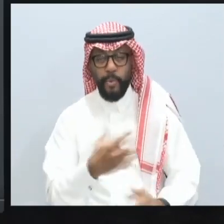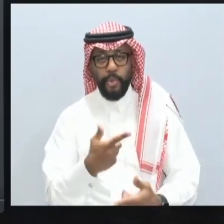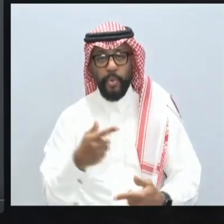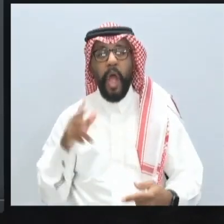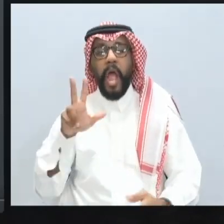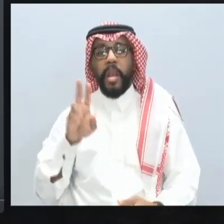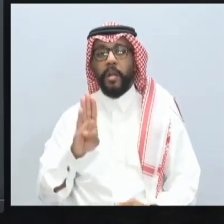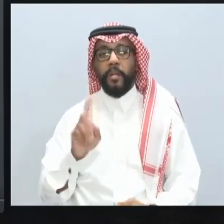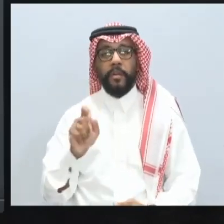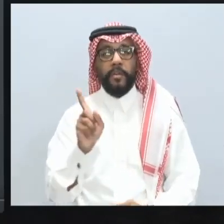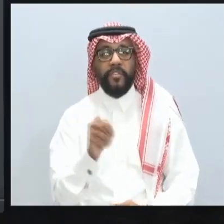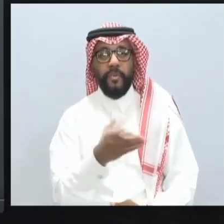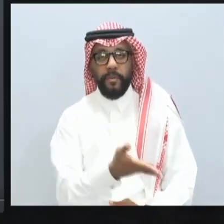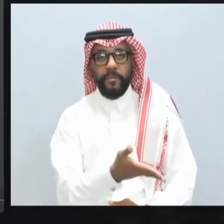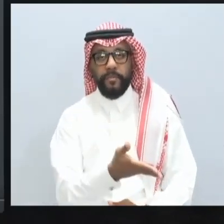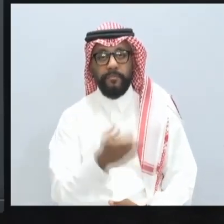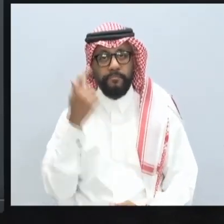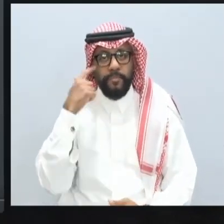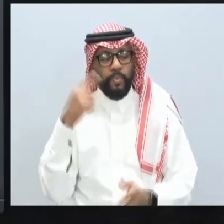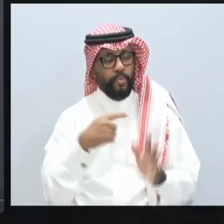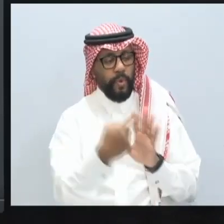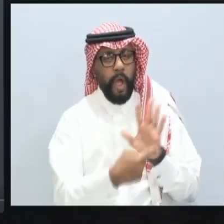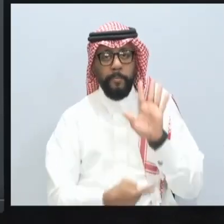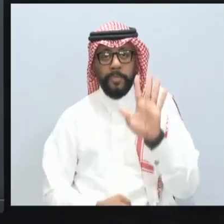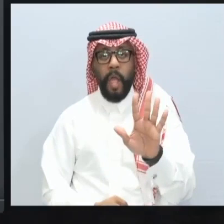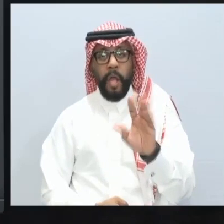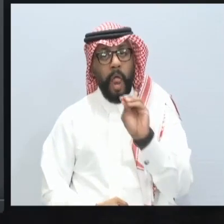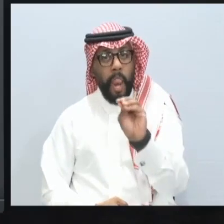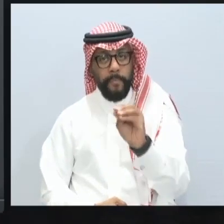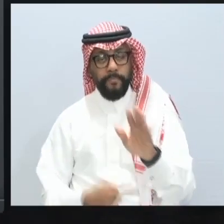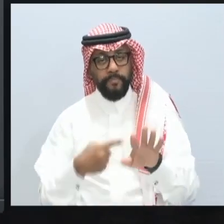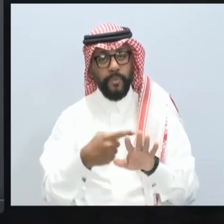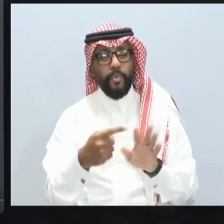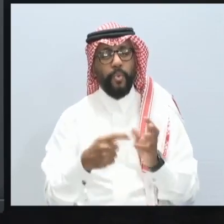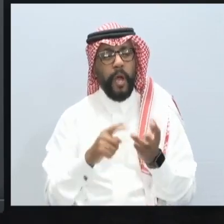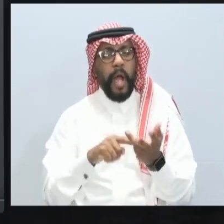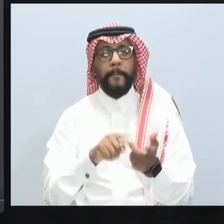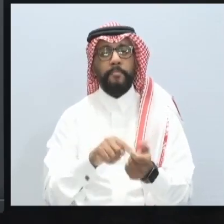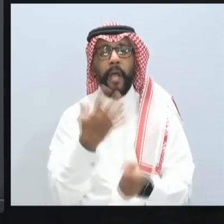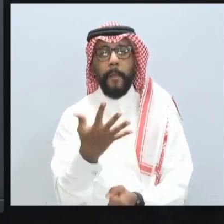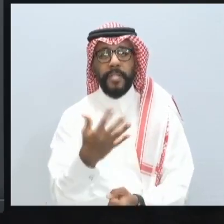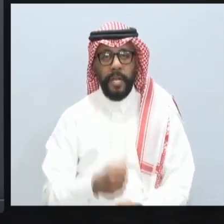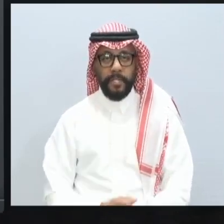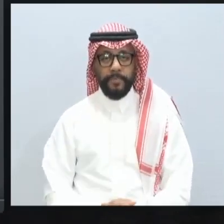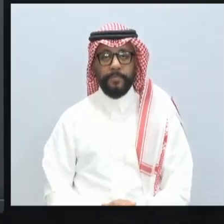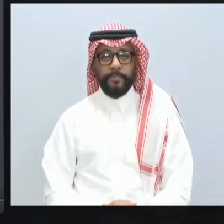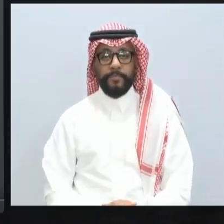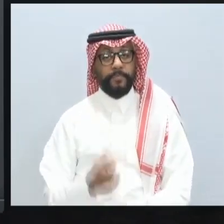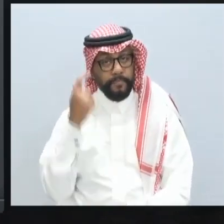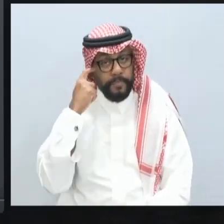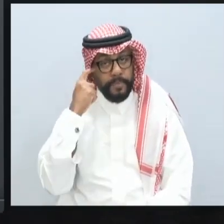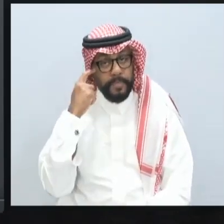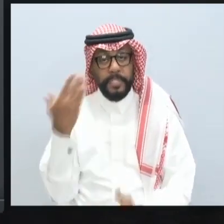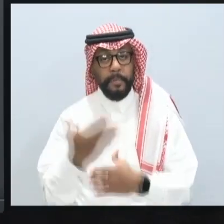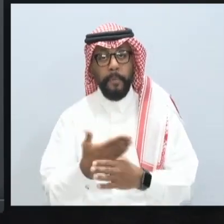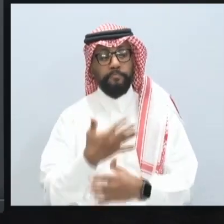الايمان عدم الايمان بايش بهذه الامور الخمسه بهذه بسبب الامور الخمسه يعني عدم الايمان